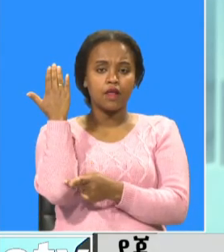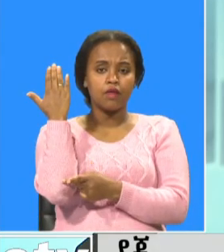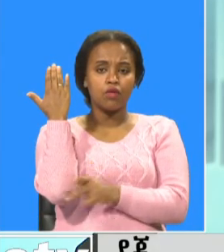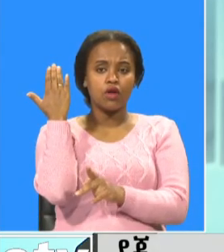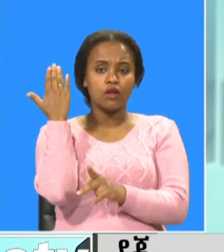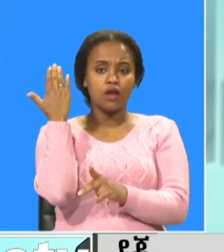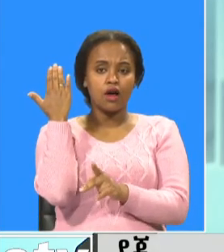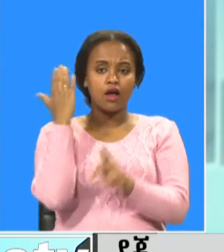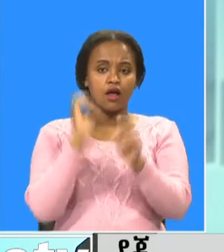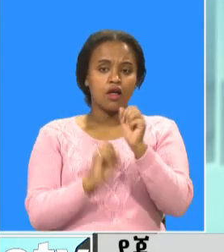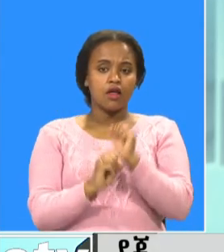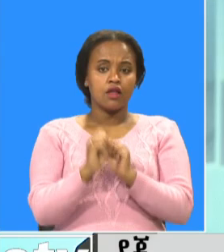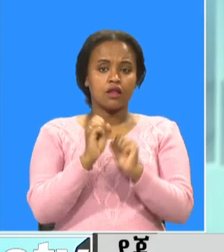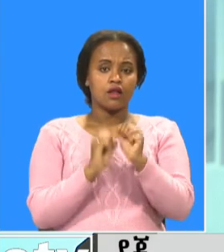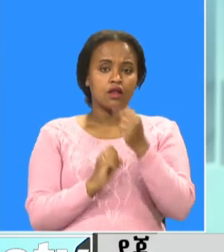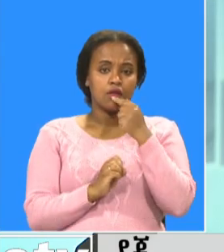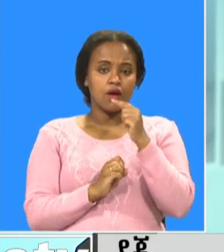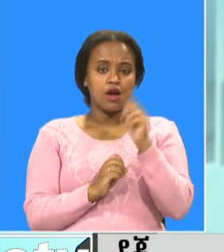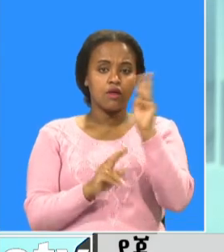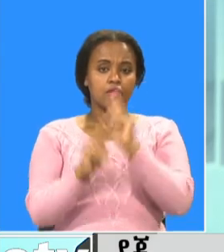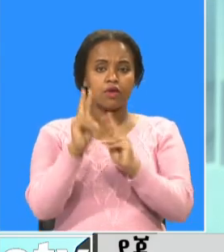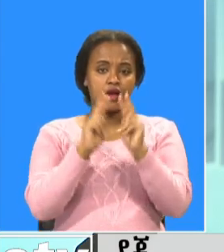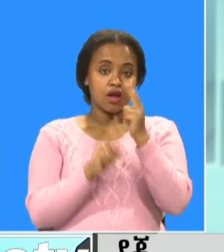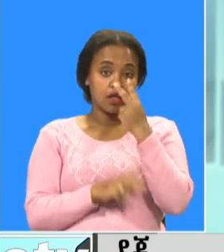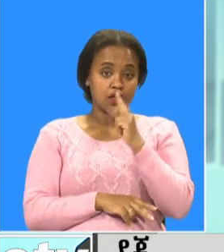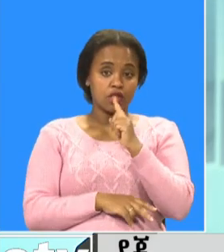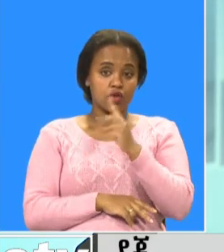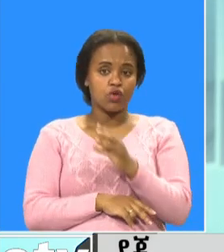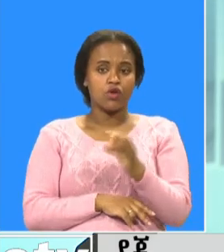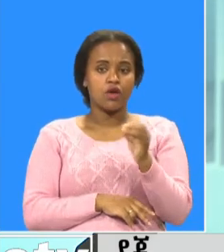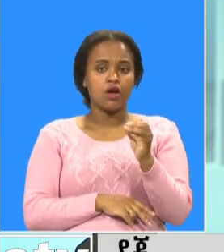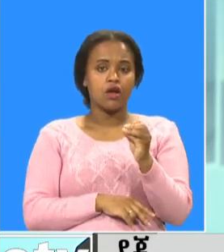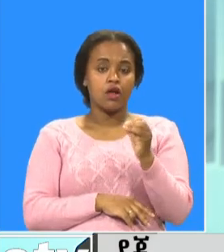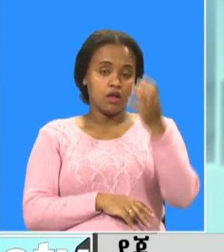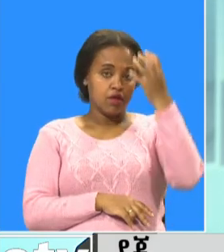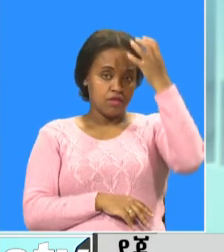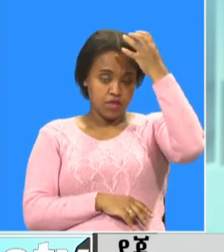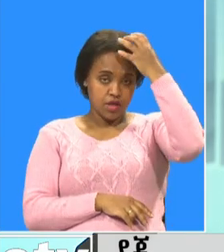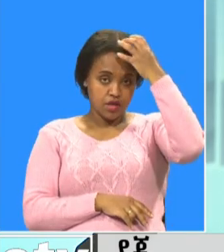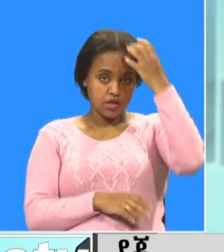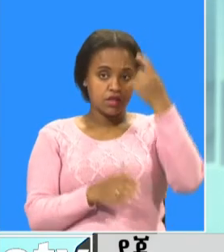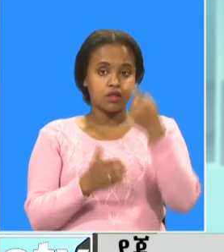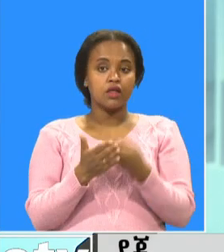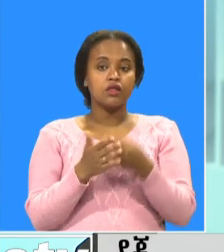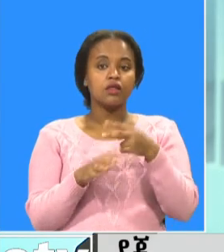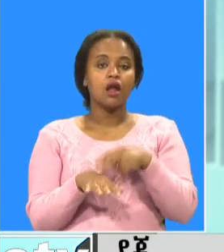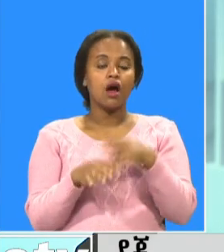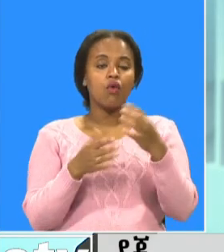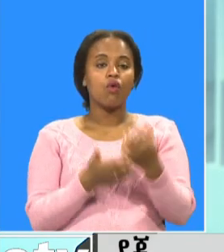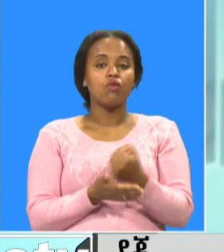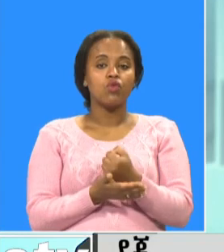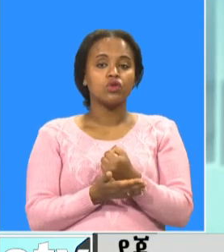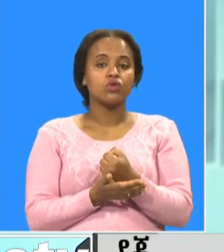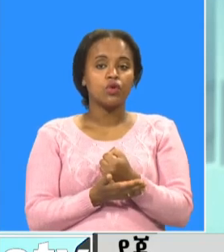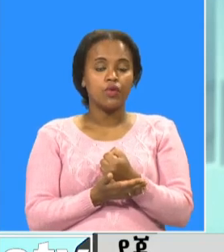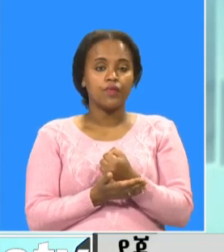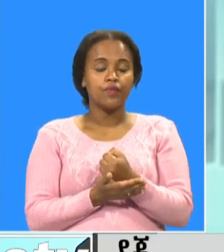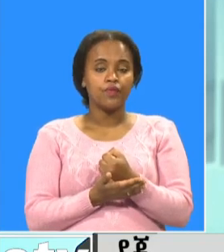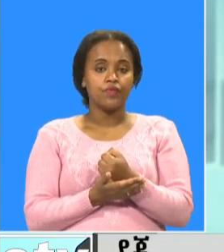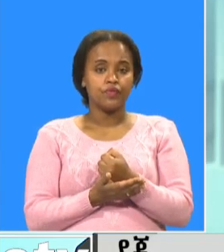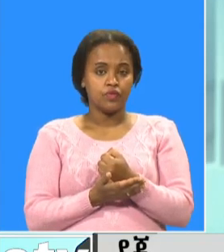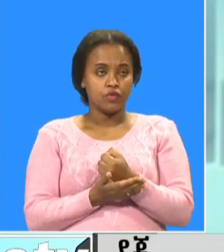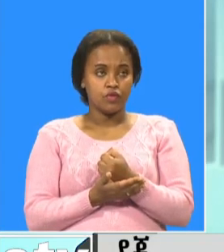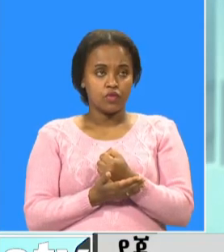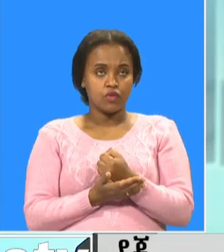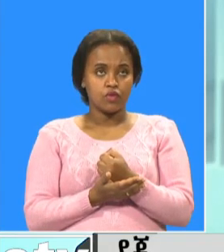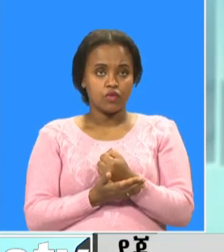በፖለቲካ እየታገድ እየተባለ መከራችንን እያሳዩን ነው። እንደውም እስቲ መንግስት የዚህን አቋም ወስዶ ማለት ነው